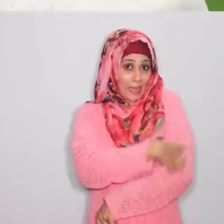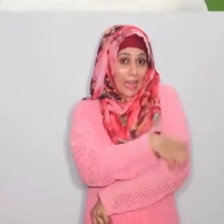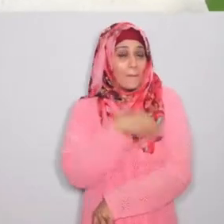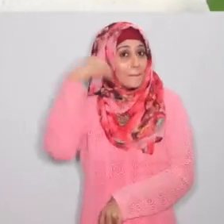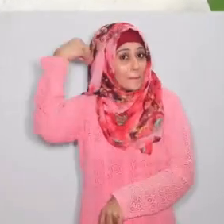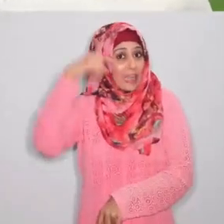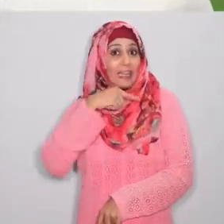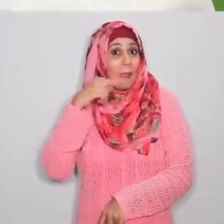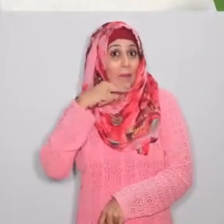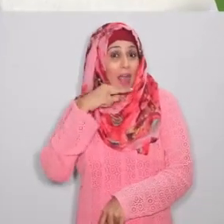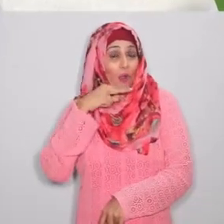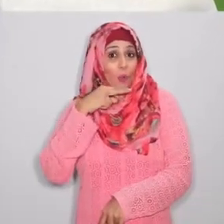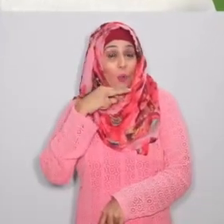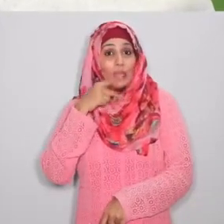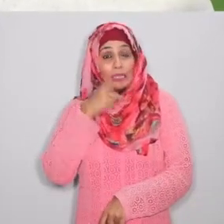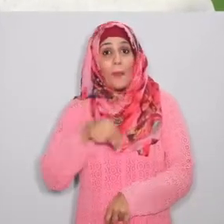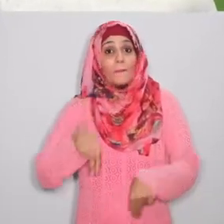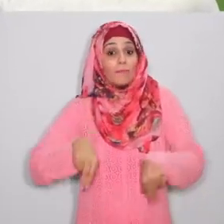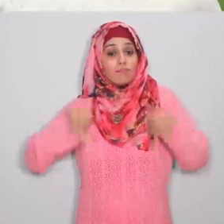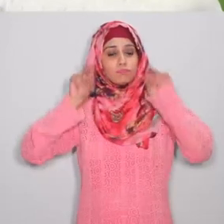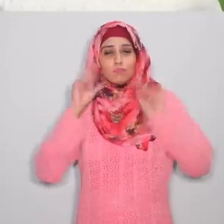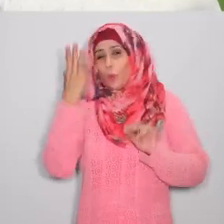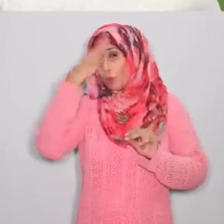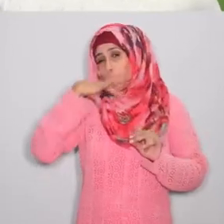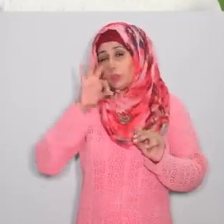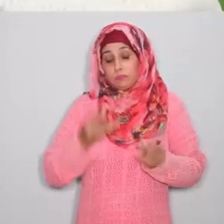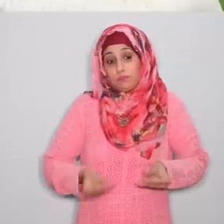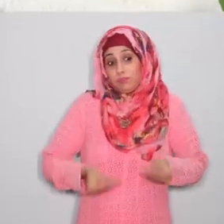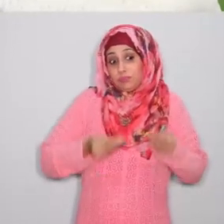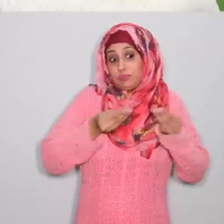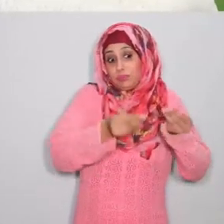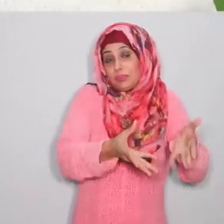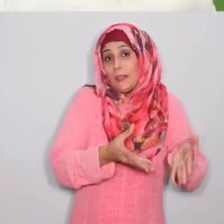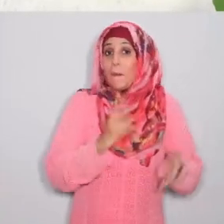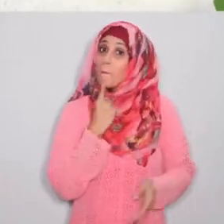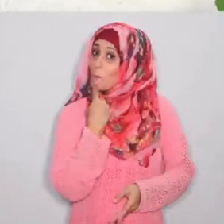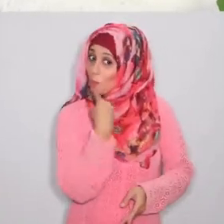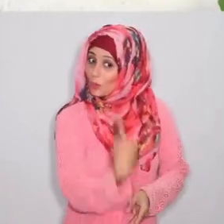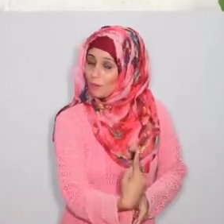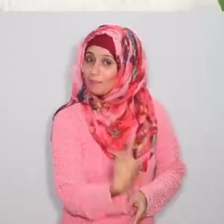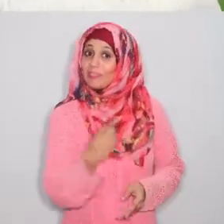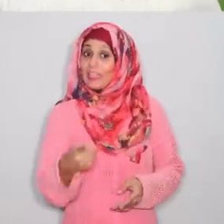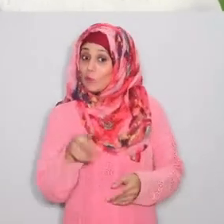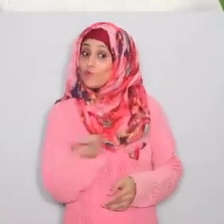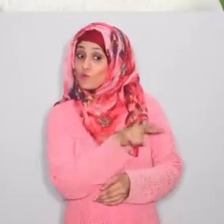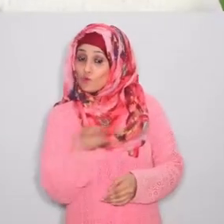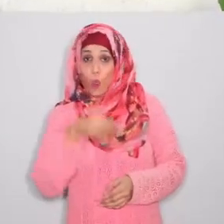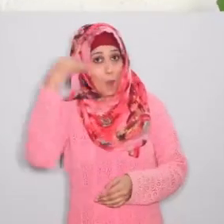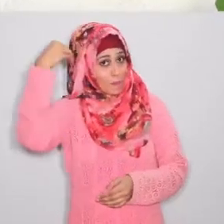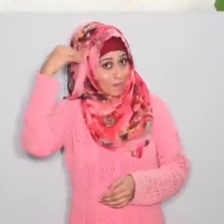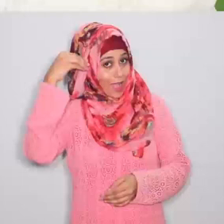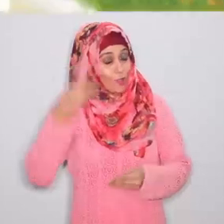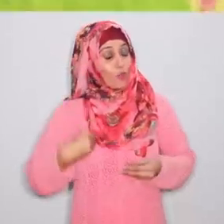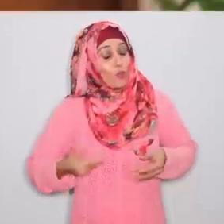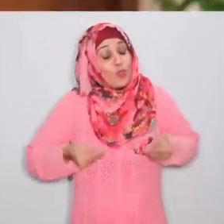के पास आकर मोनी को एक खूबसूरत सा कंबल पकड़ाया और बोला, ये तुम दोनों के